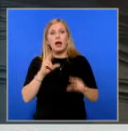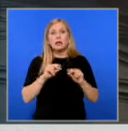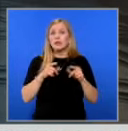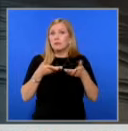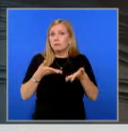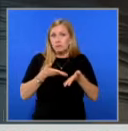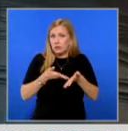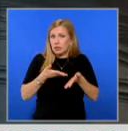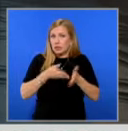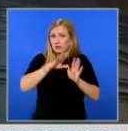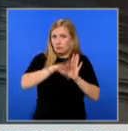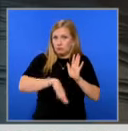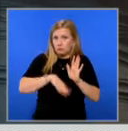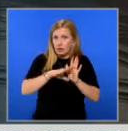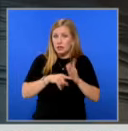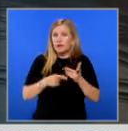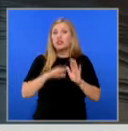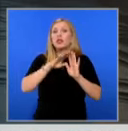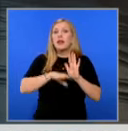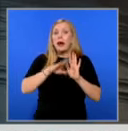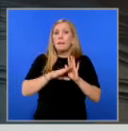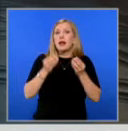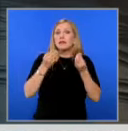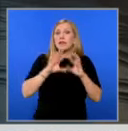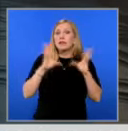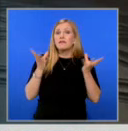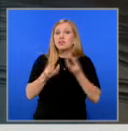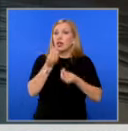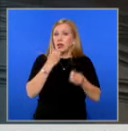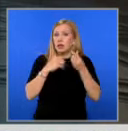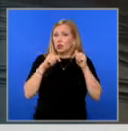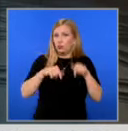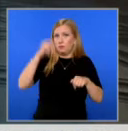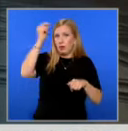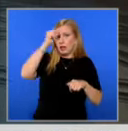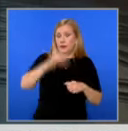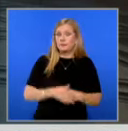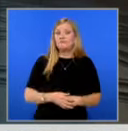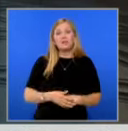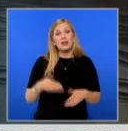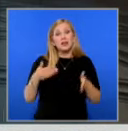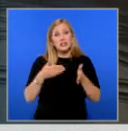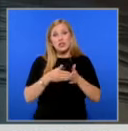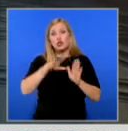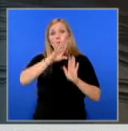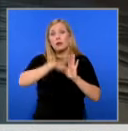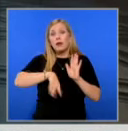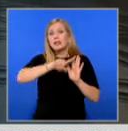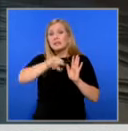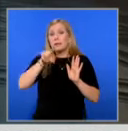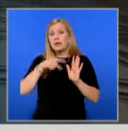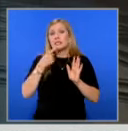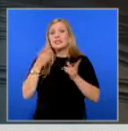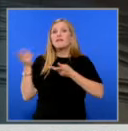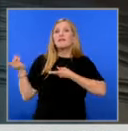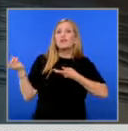отпадане на забраната ще намалеят цените на всички хранителни стоки у нас остро обаче срещу отпадане на забраната за внос на